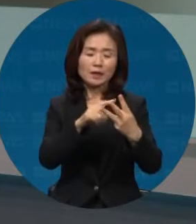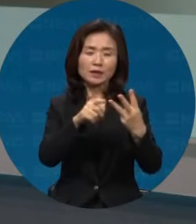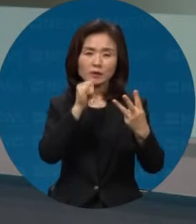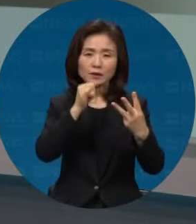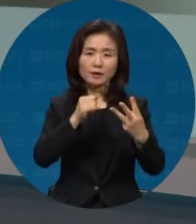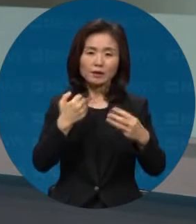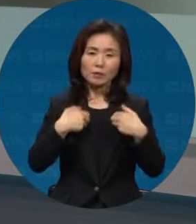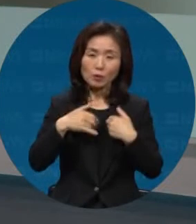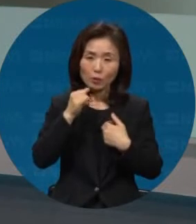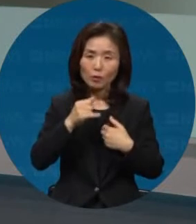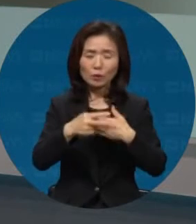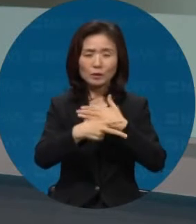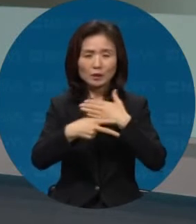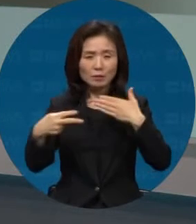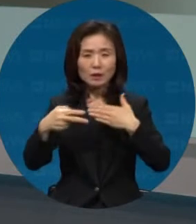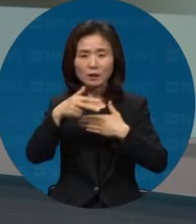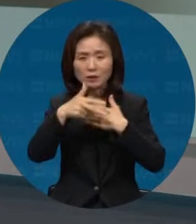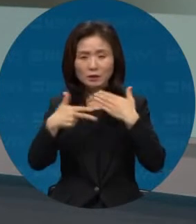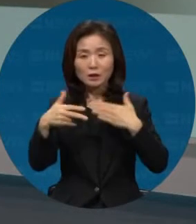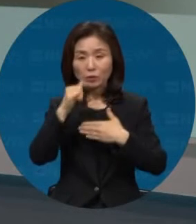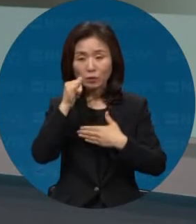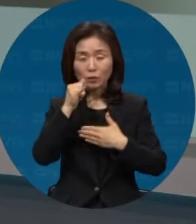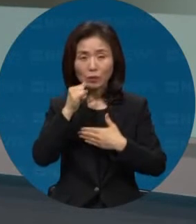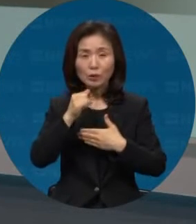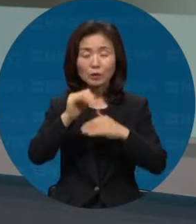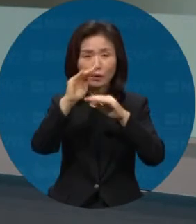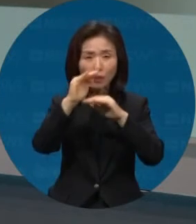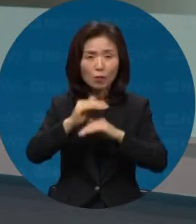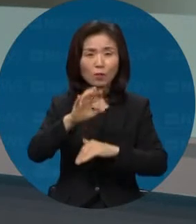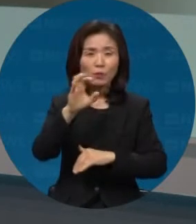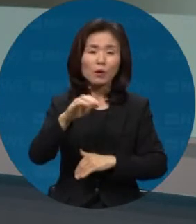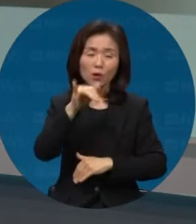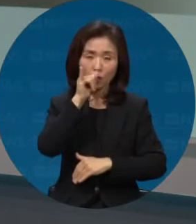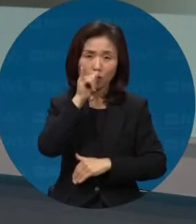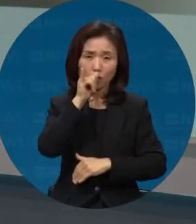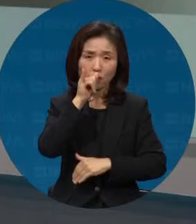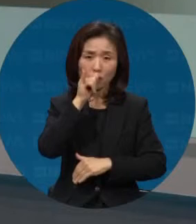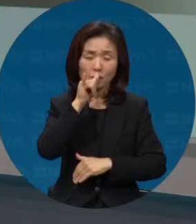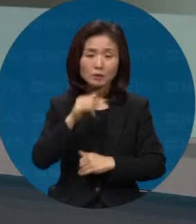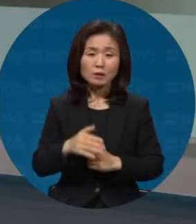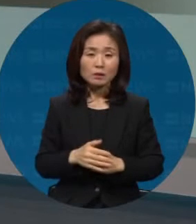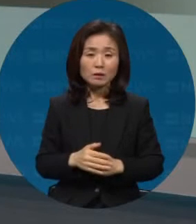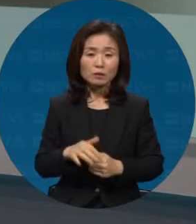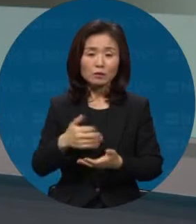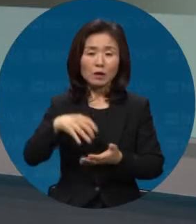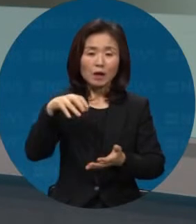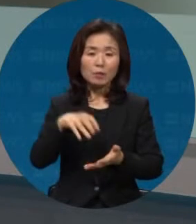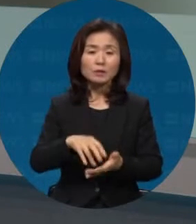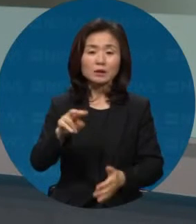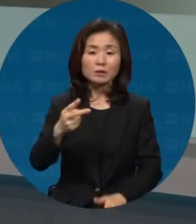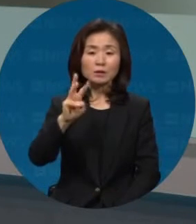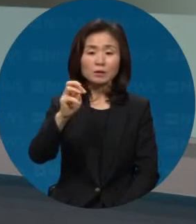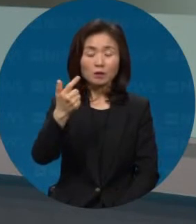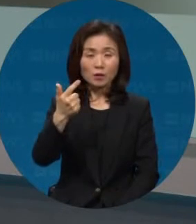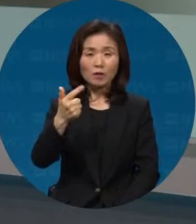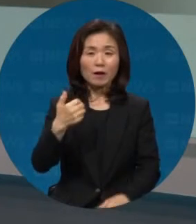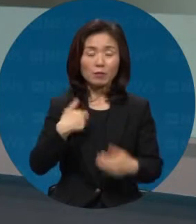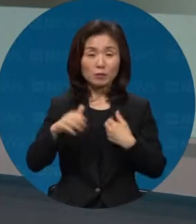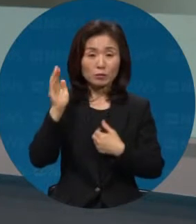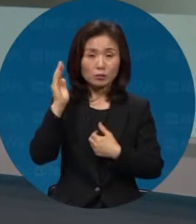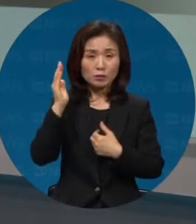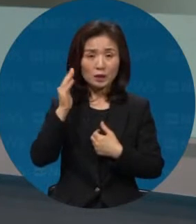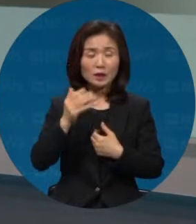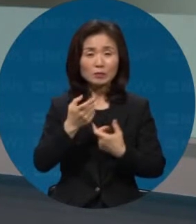따라갈 수 있게 이야기가 반복된다는 겁니다 총 204번 여섯 개의 에피소드가 비슷한 무대에서 반복이 되니까